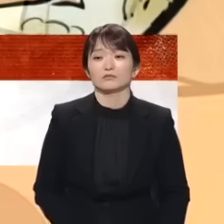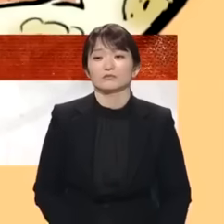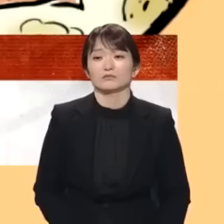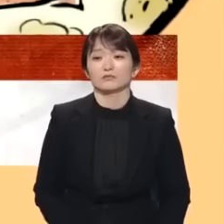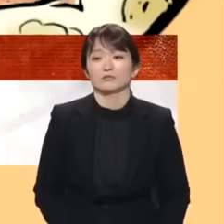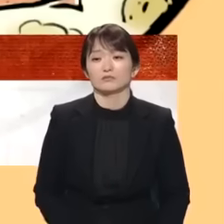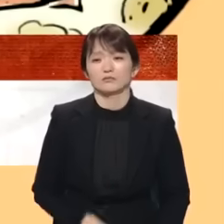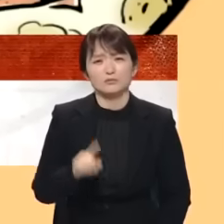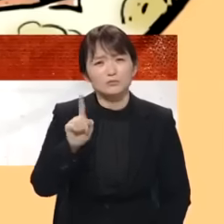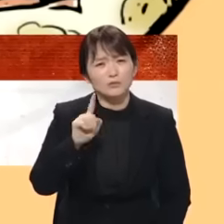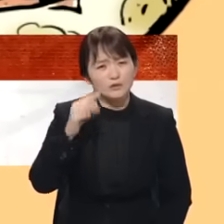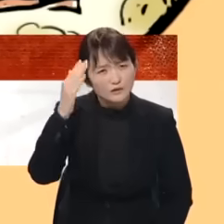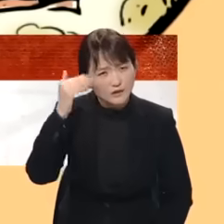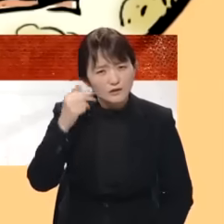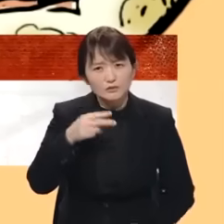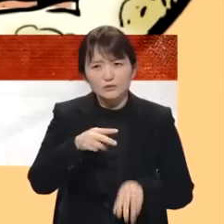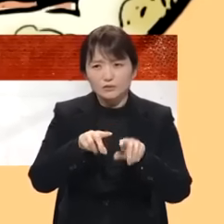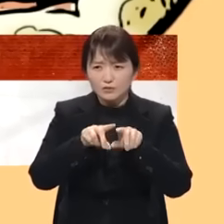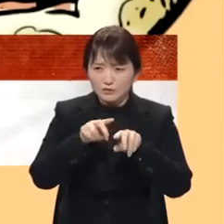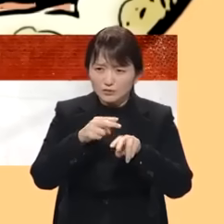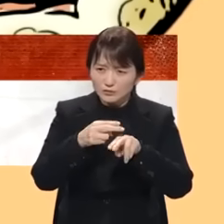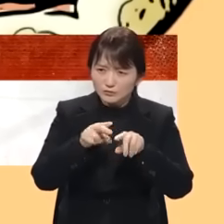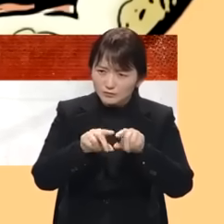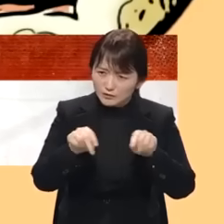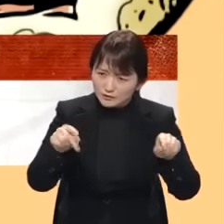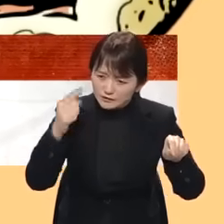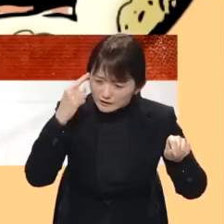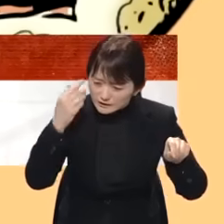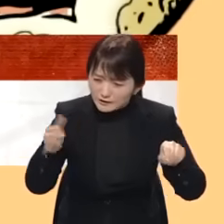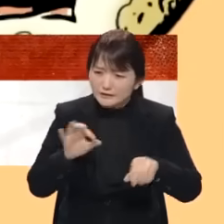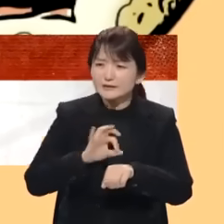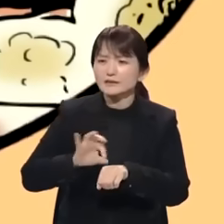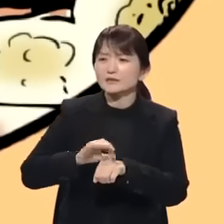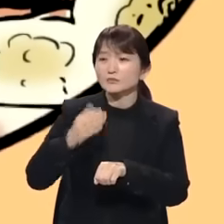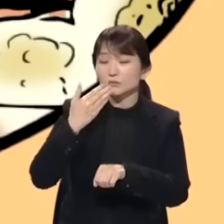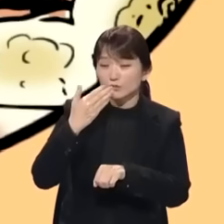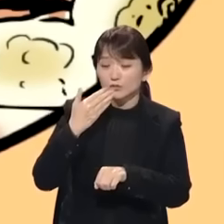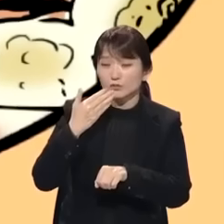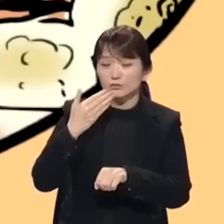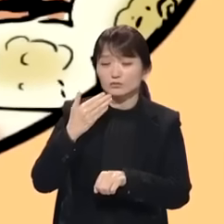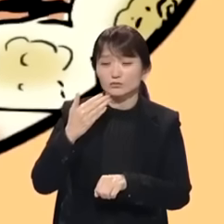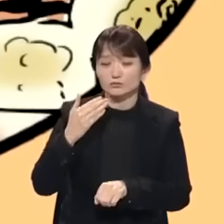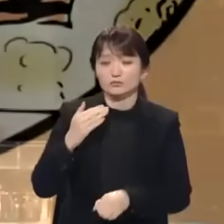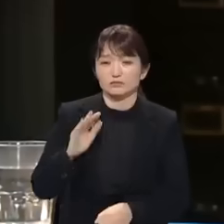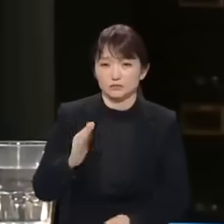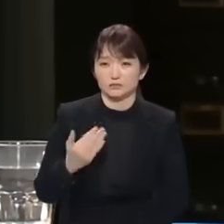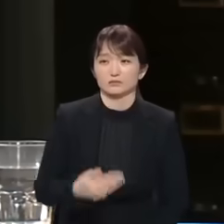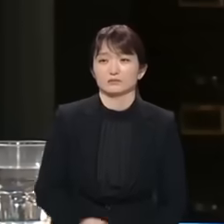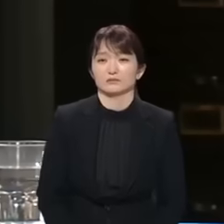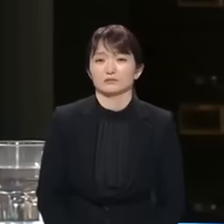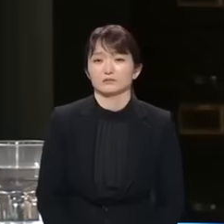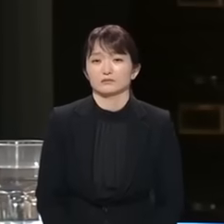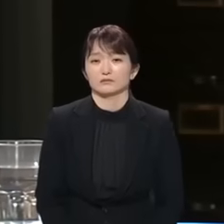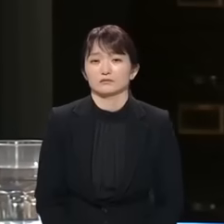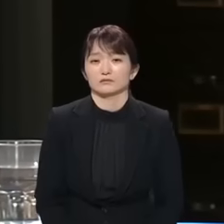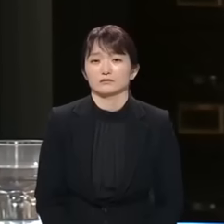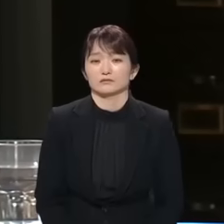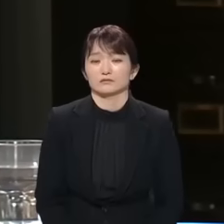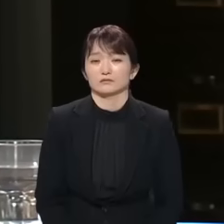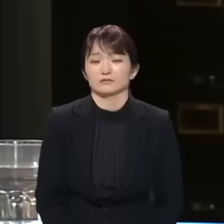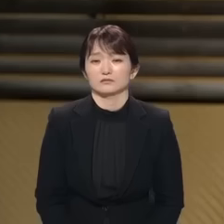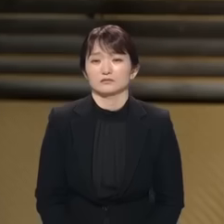한정식 집이냐 대충 먹고 손호 가지만 해도 먹지 아유 박사님 이것